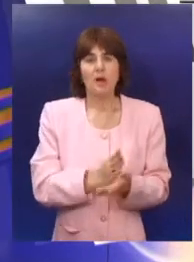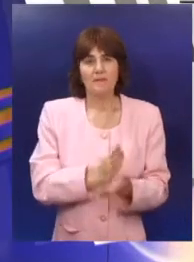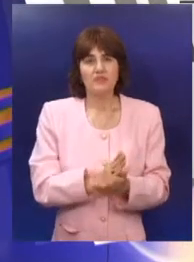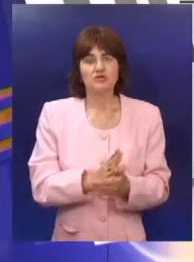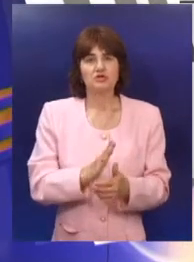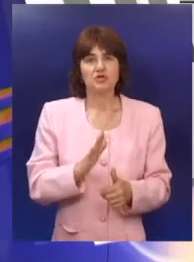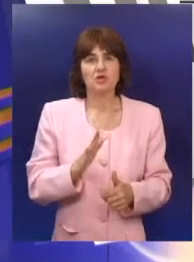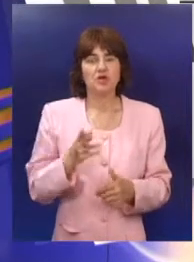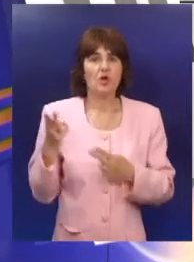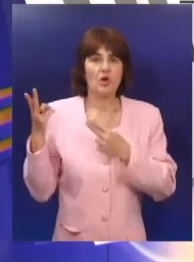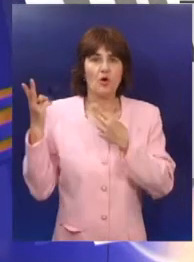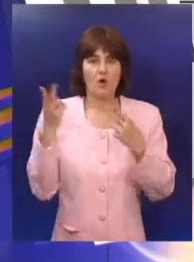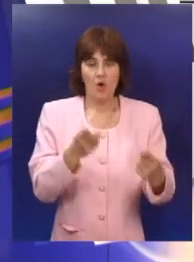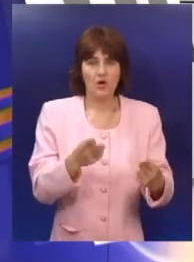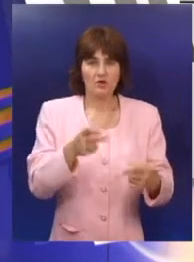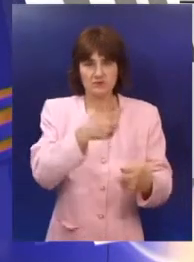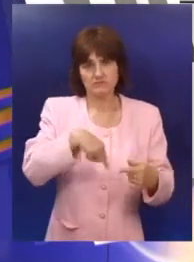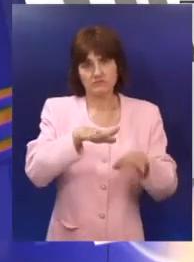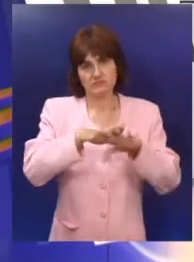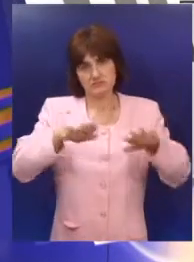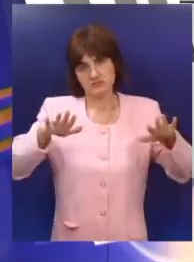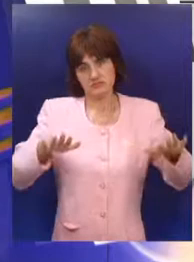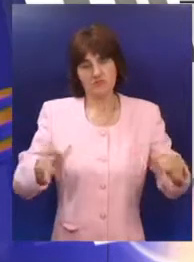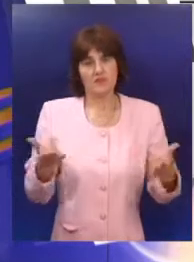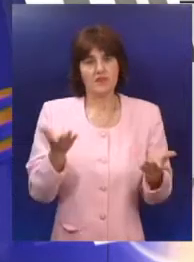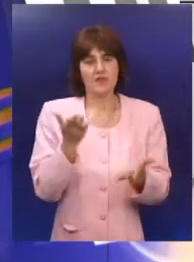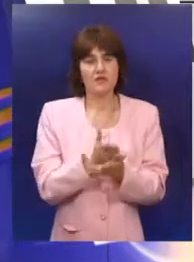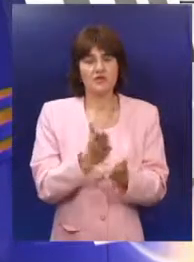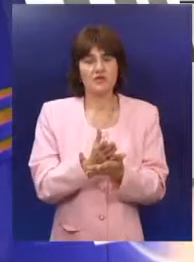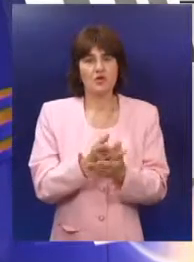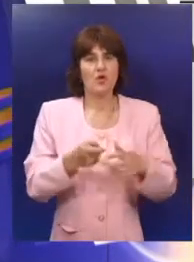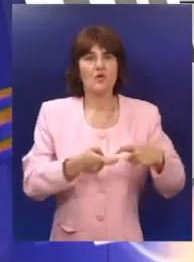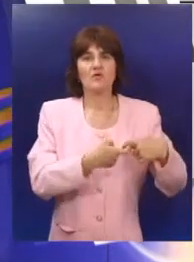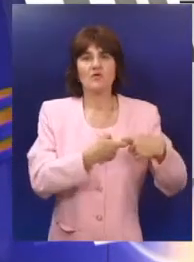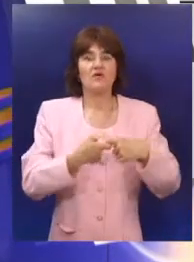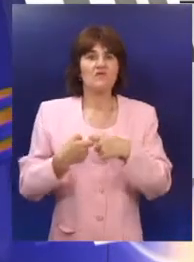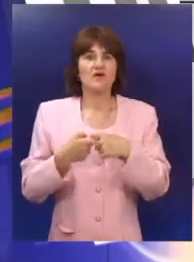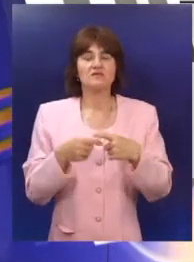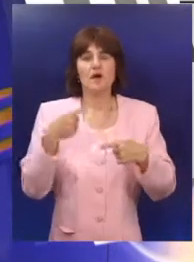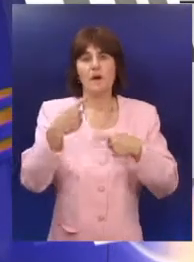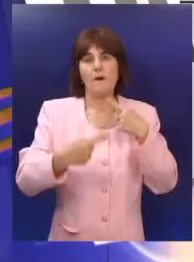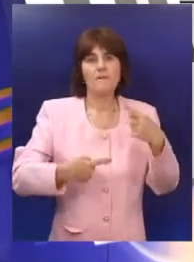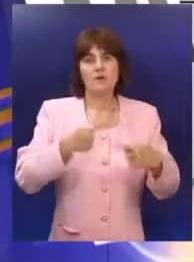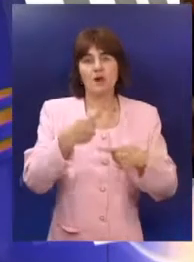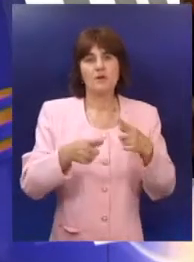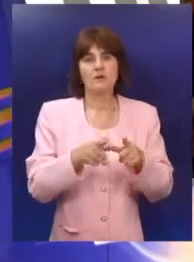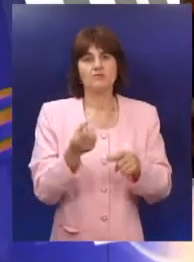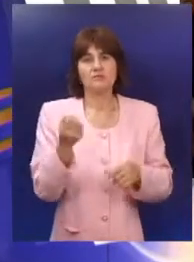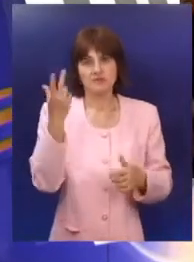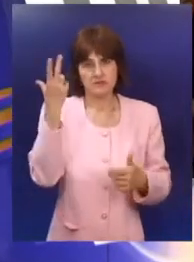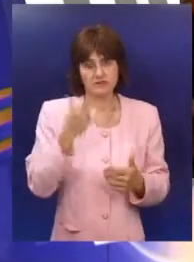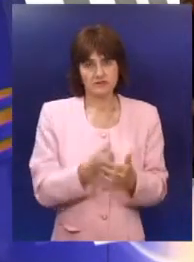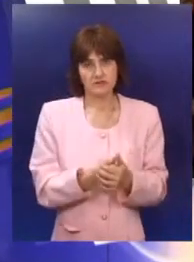biti gost tribine koji, ili da kažemo tribine koja je posvećena klimatskim promenama i